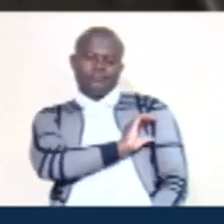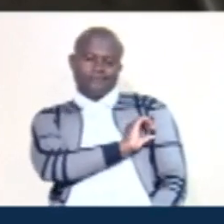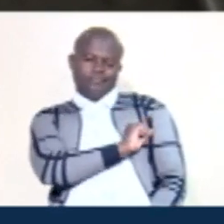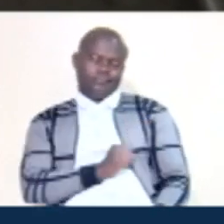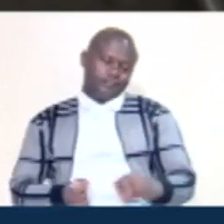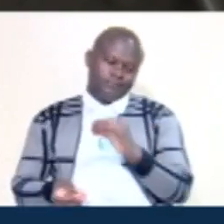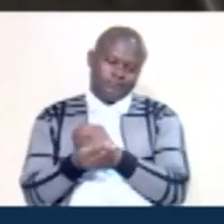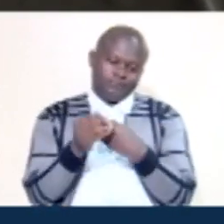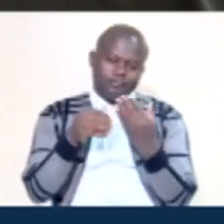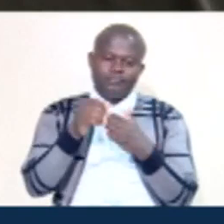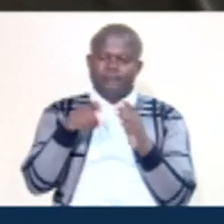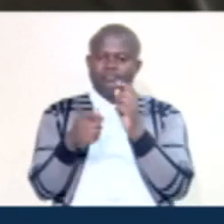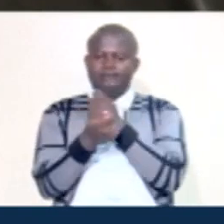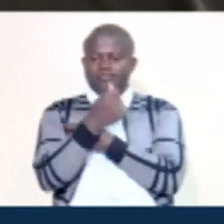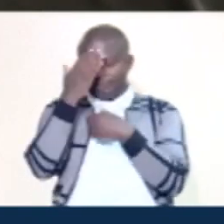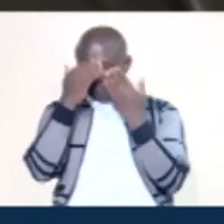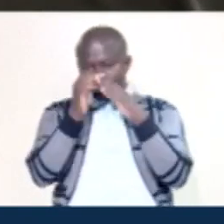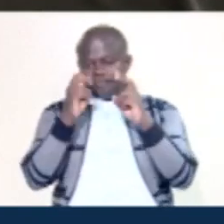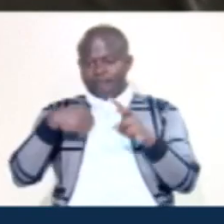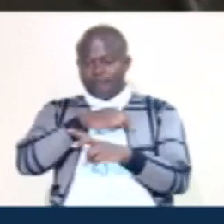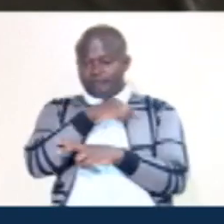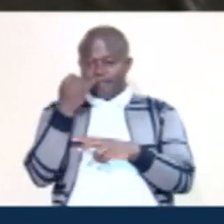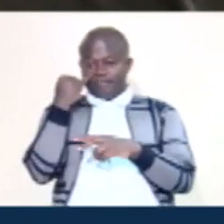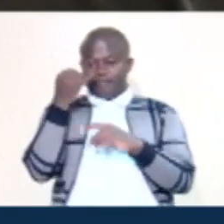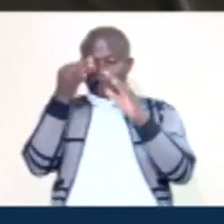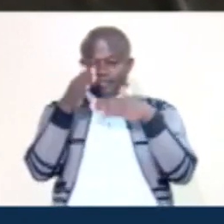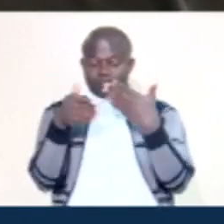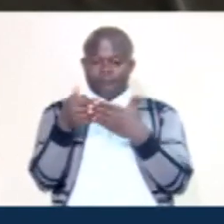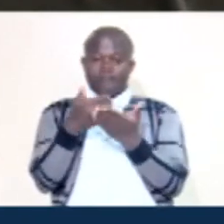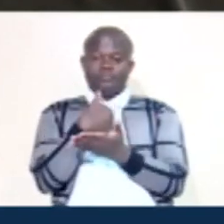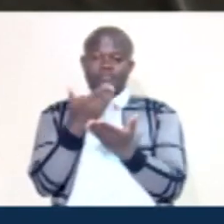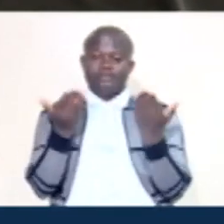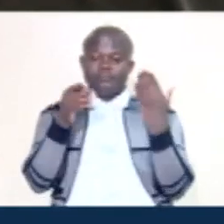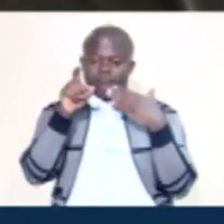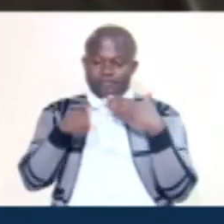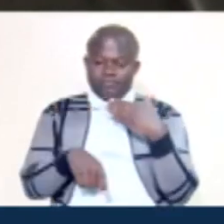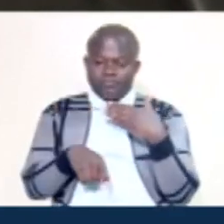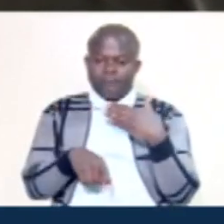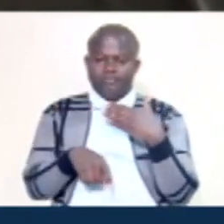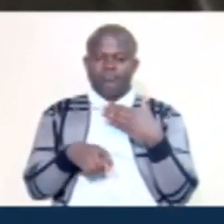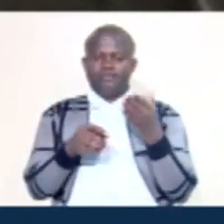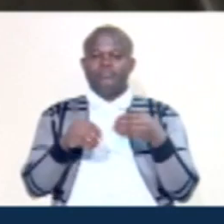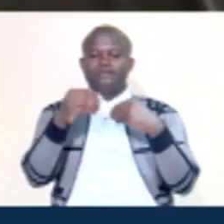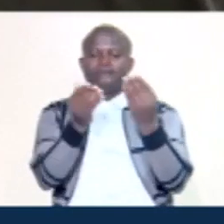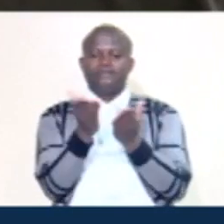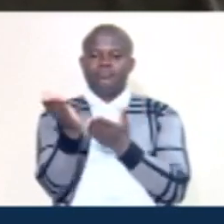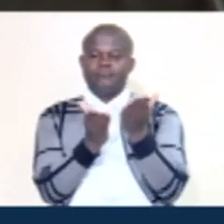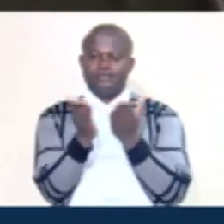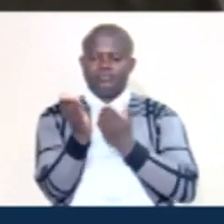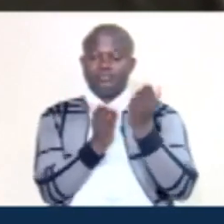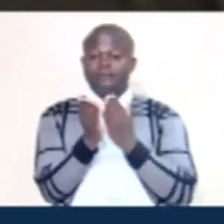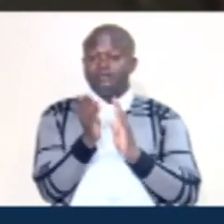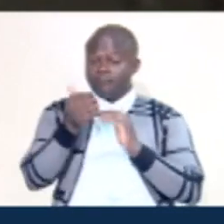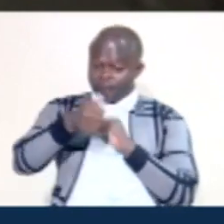aho kigaragara ko imyumvire igomba guhinduka kuko niba umuntu yarafite yagombaga guhabwa serivisi